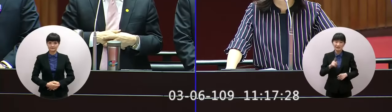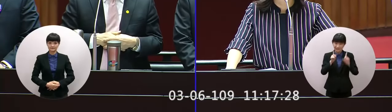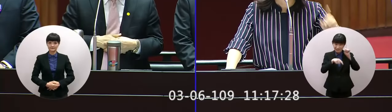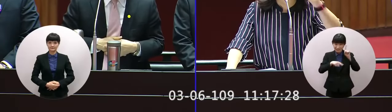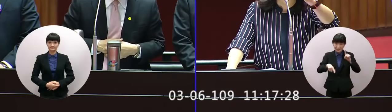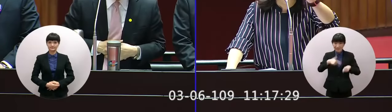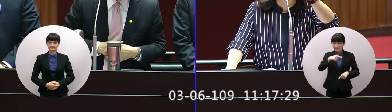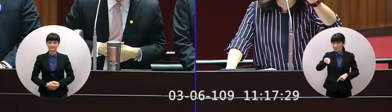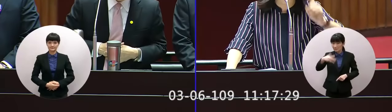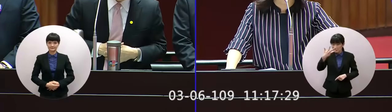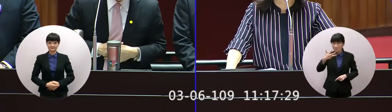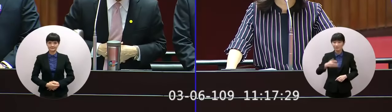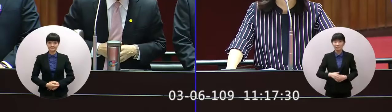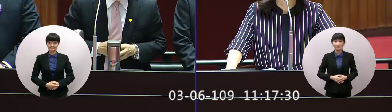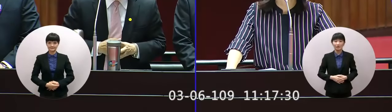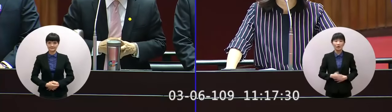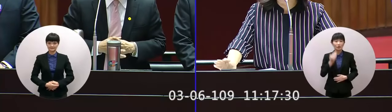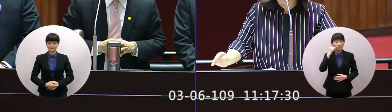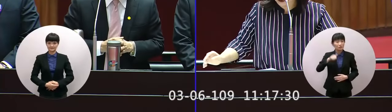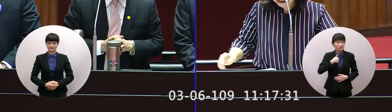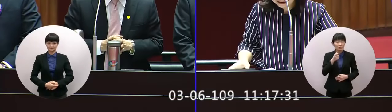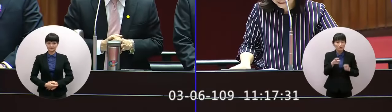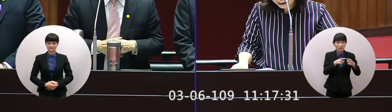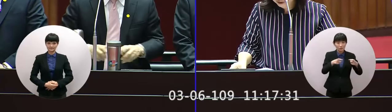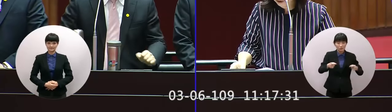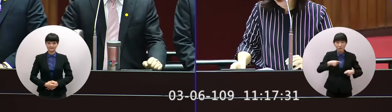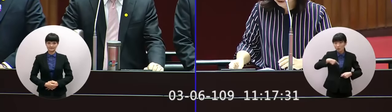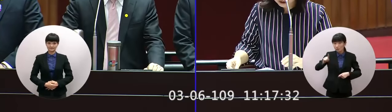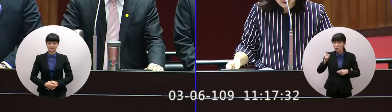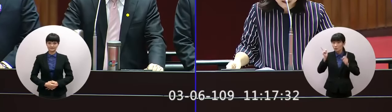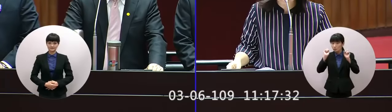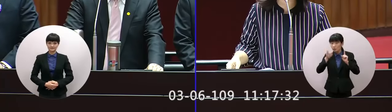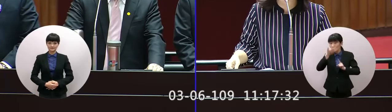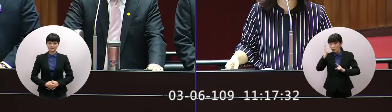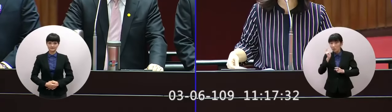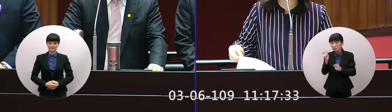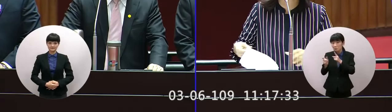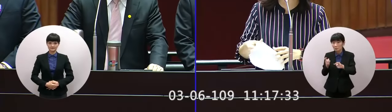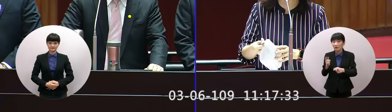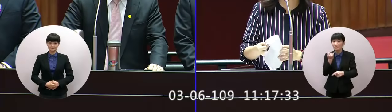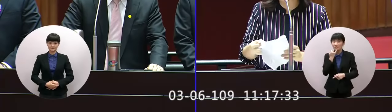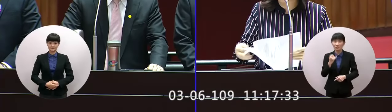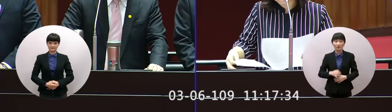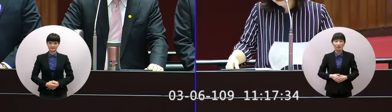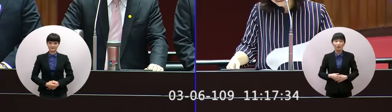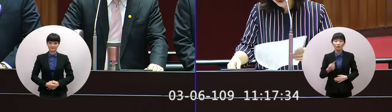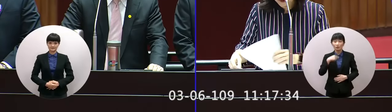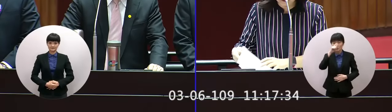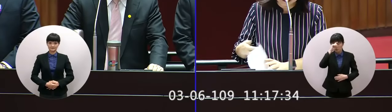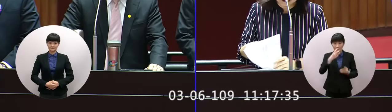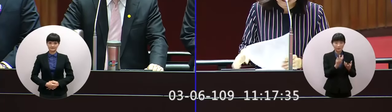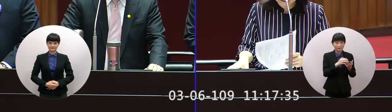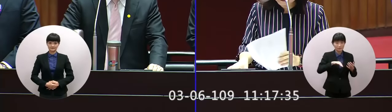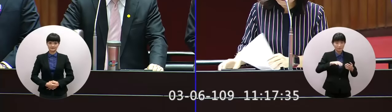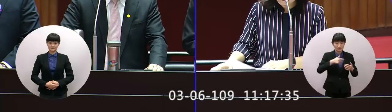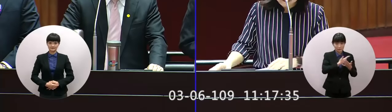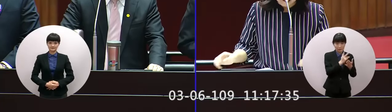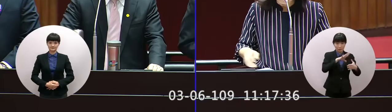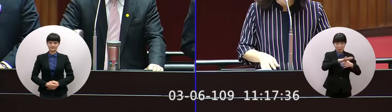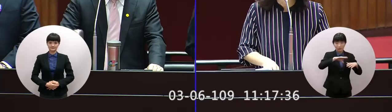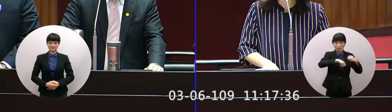讲院长，如果真的要绑国旅，我要求艺文独立，有没有问